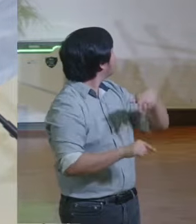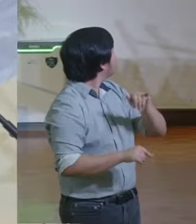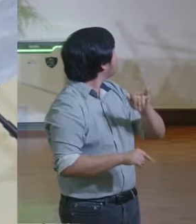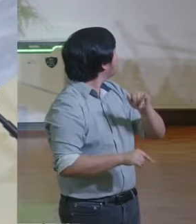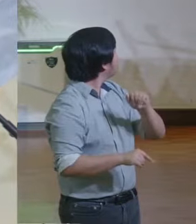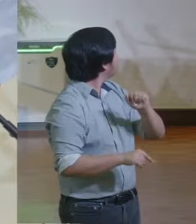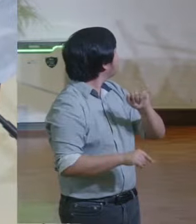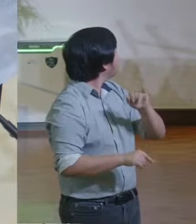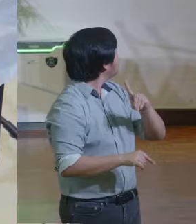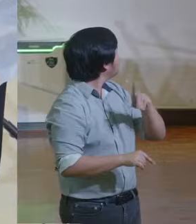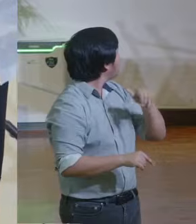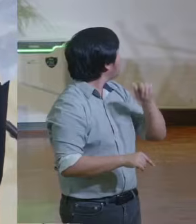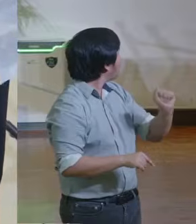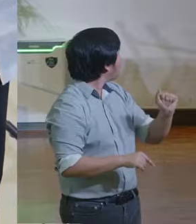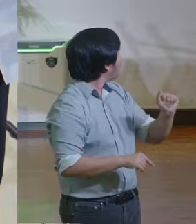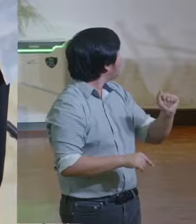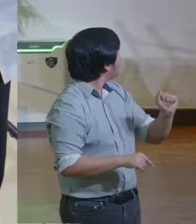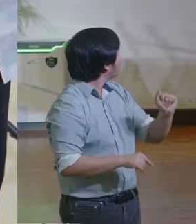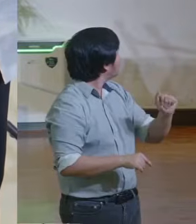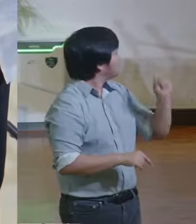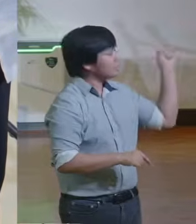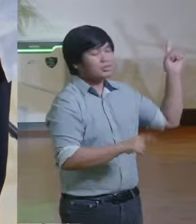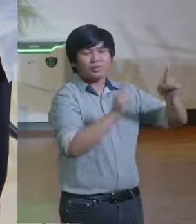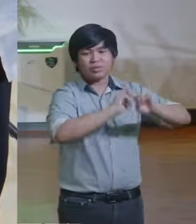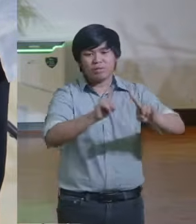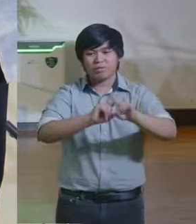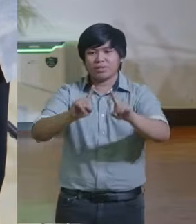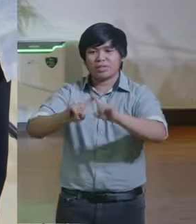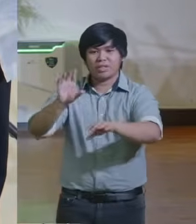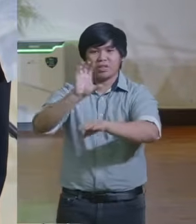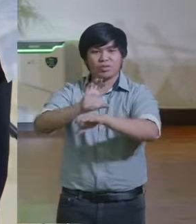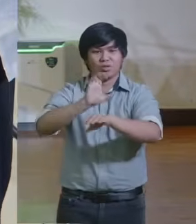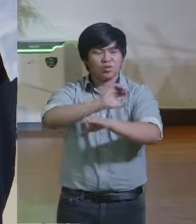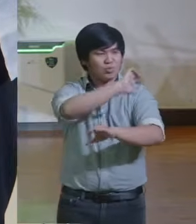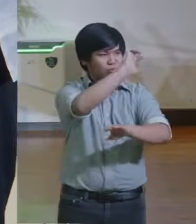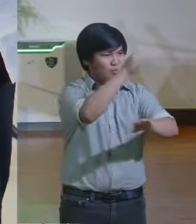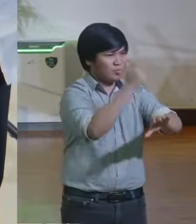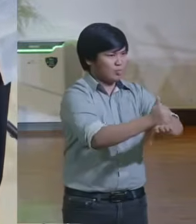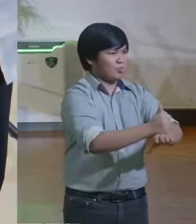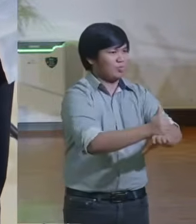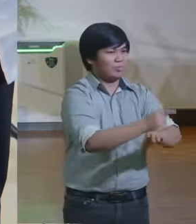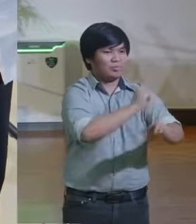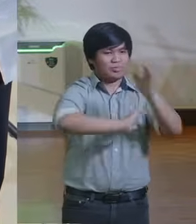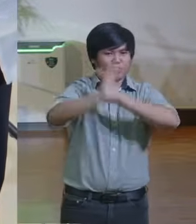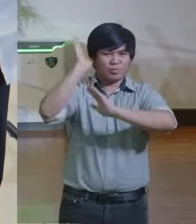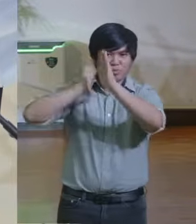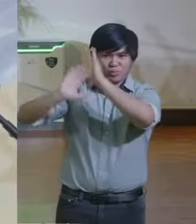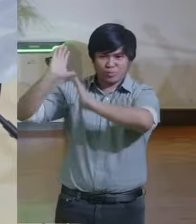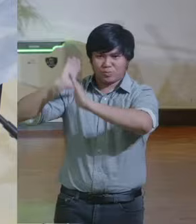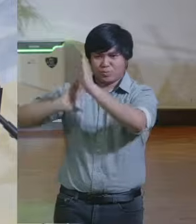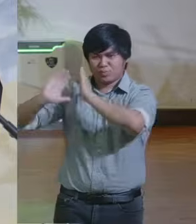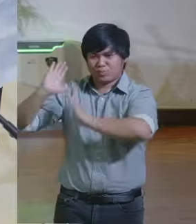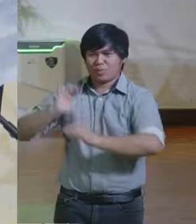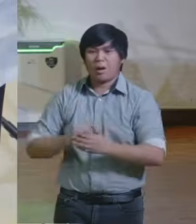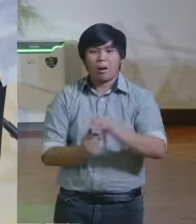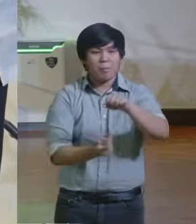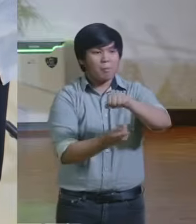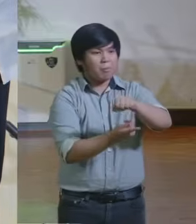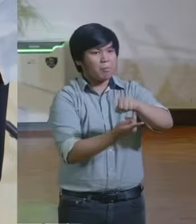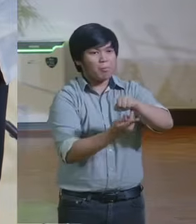Antioch. Yan po ang mga church na kanilang itinatag sa Galatia.